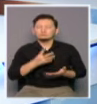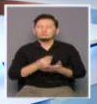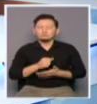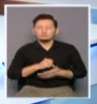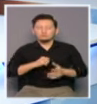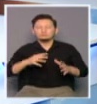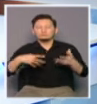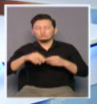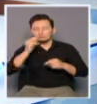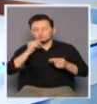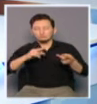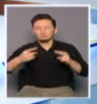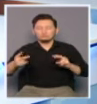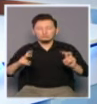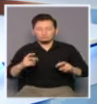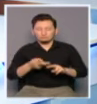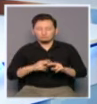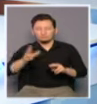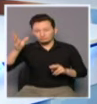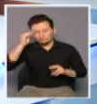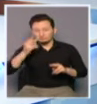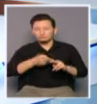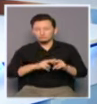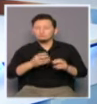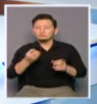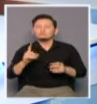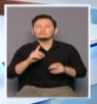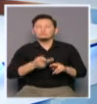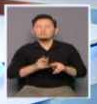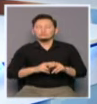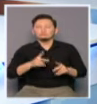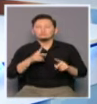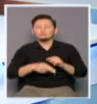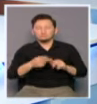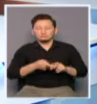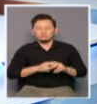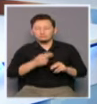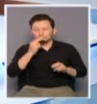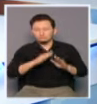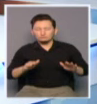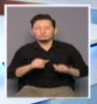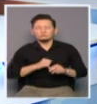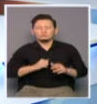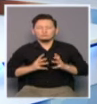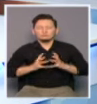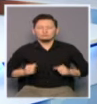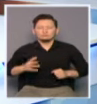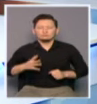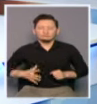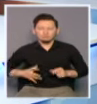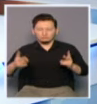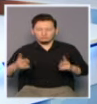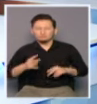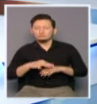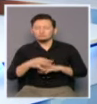посвящением мальчишки в мужчины. Возможно, это мнение имеет место быть, поскольку сама процедура требует от маленьких джигитов немалой смелости и терпения.